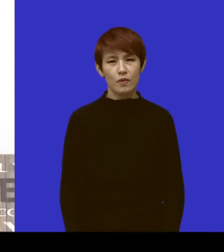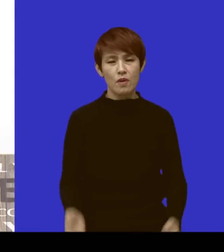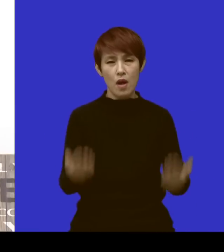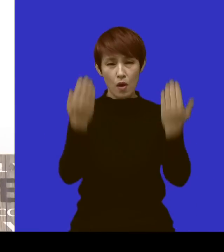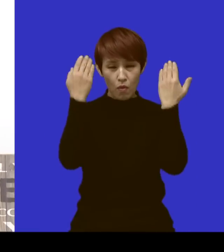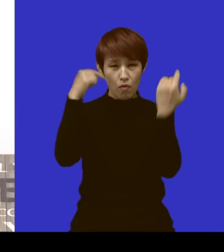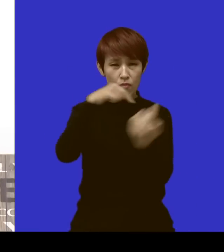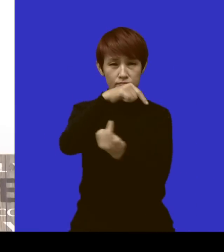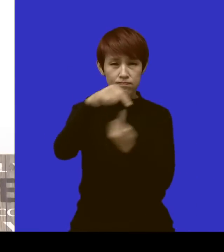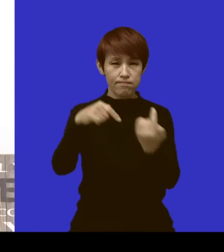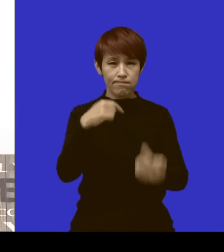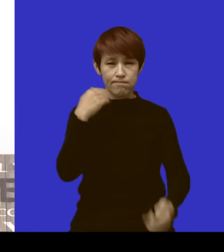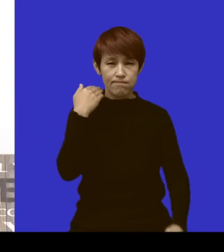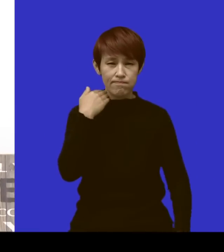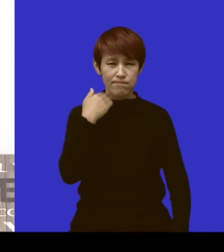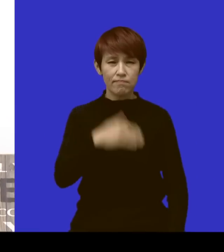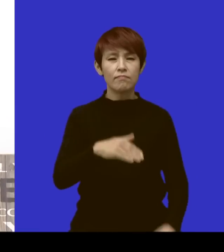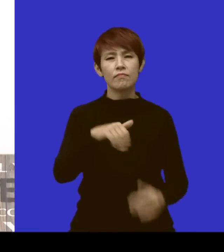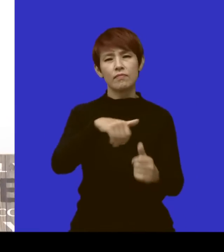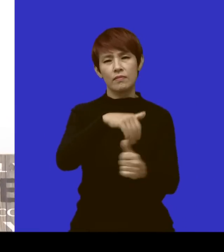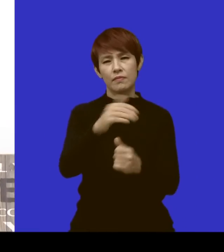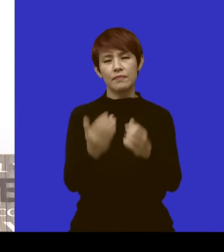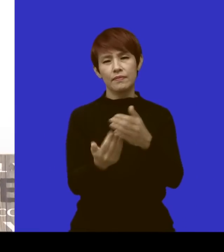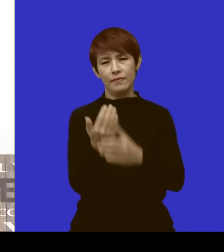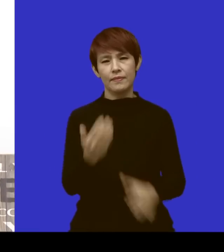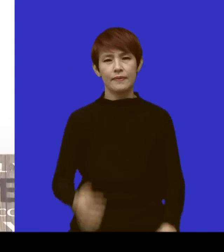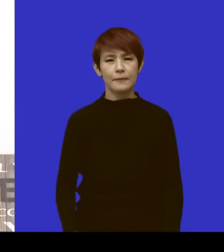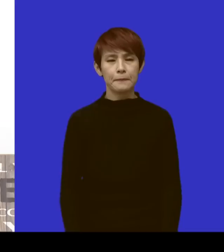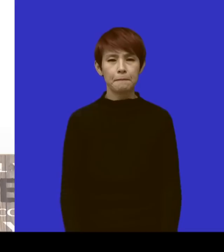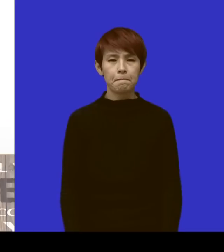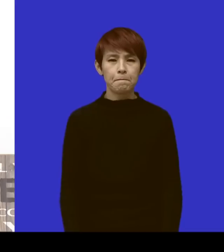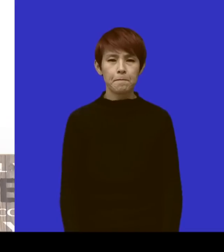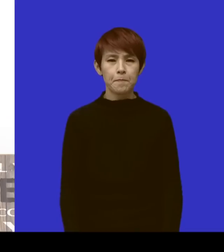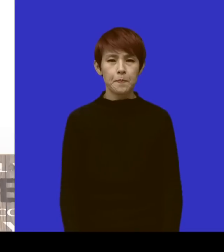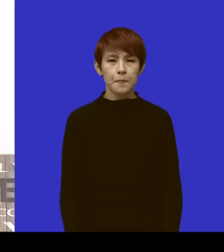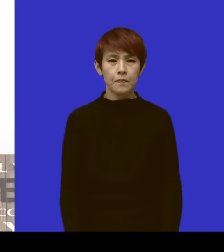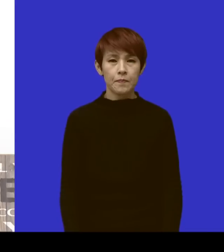없는 예. 이제 그런 일들이었는데 네네.